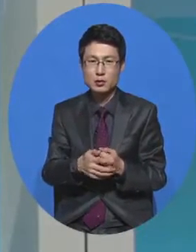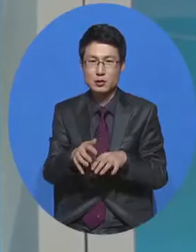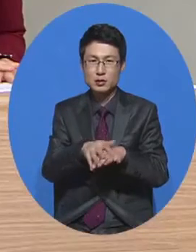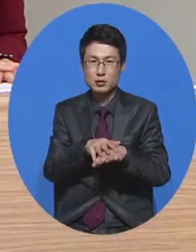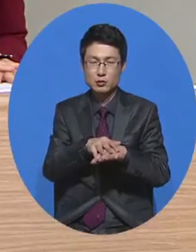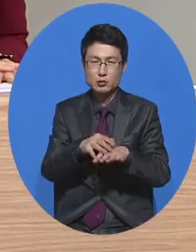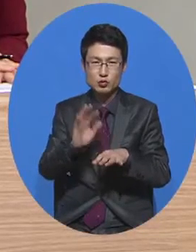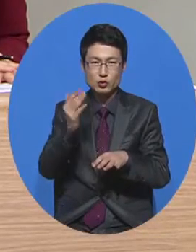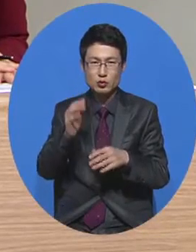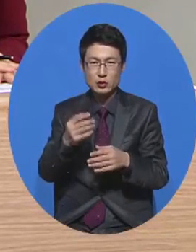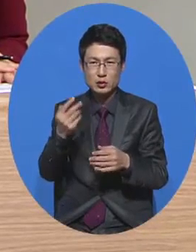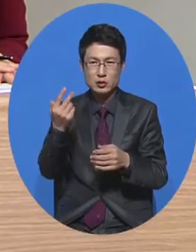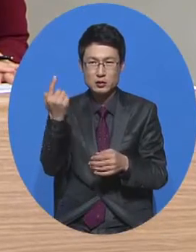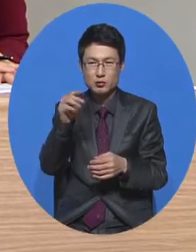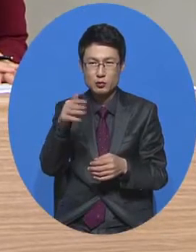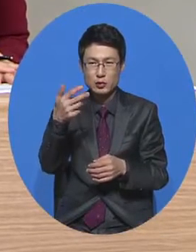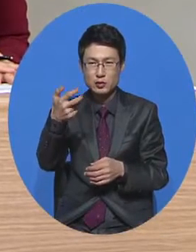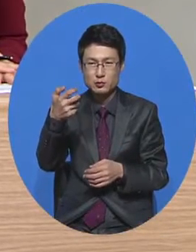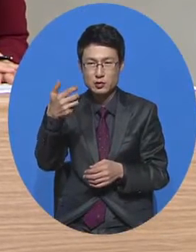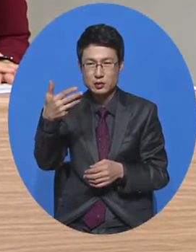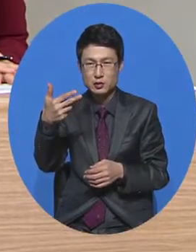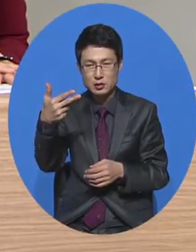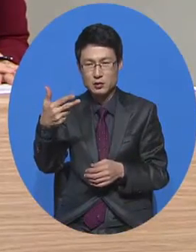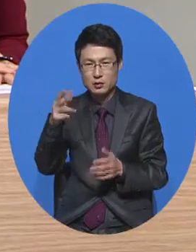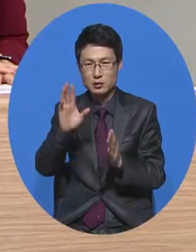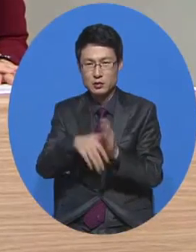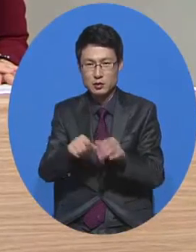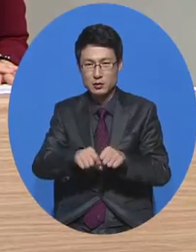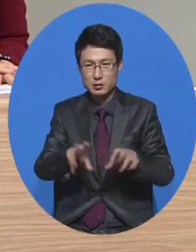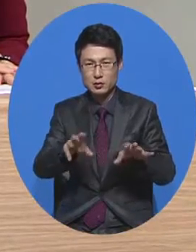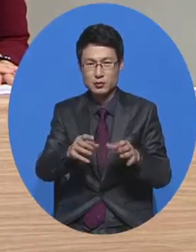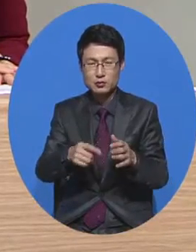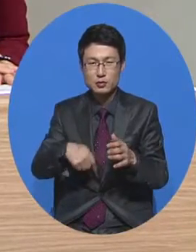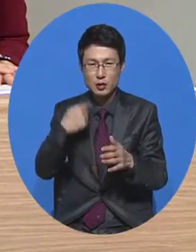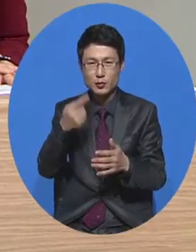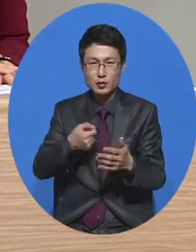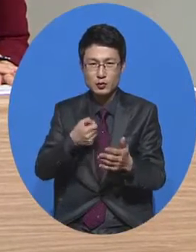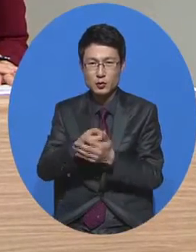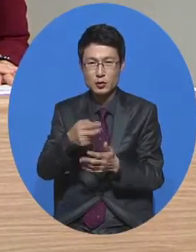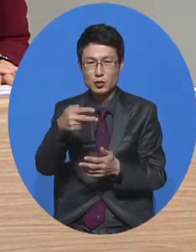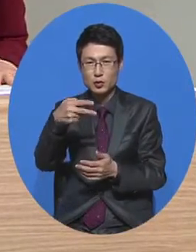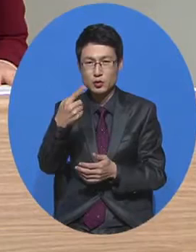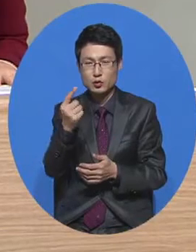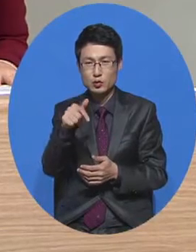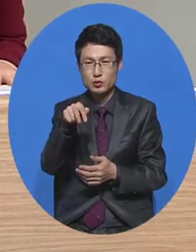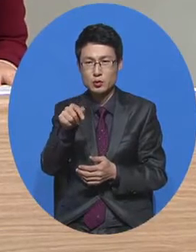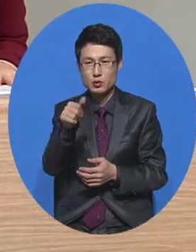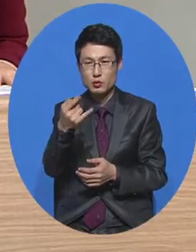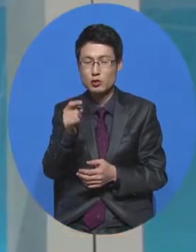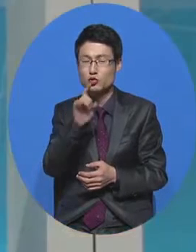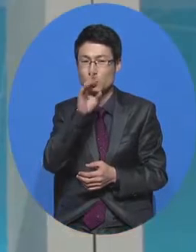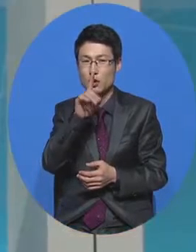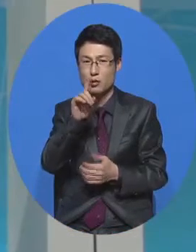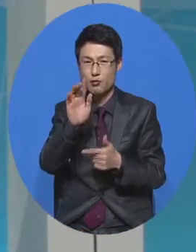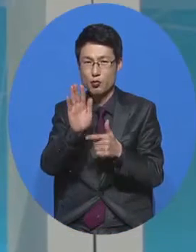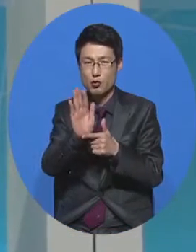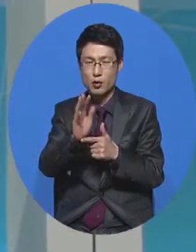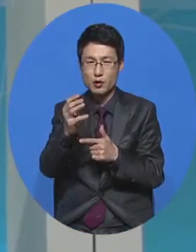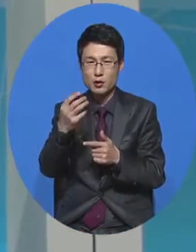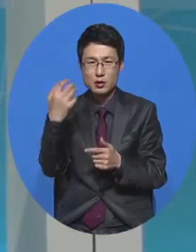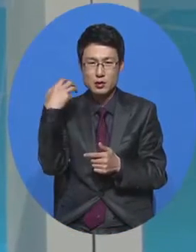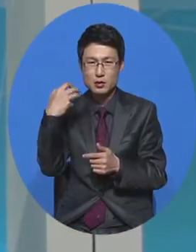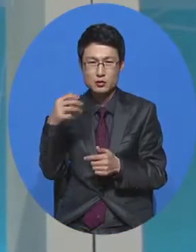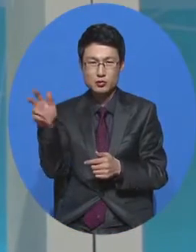27년 초에 해체되어 있구요 그걸 계승한 게 이제 독소의 중앙본부 고 그 중앙 범부 가 역할을 해서